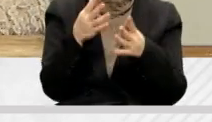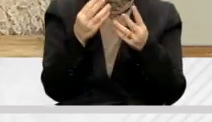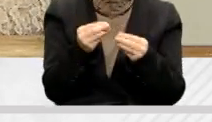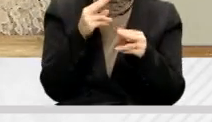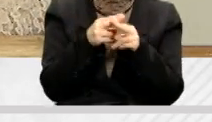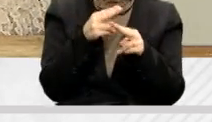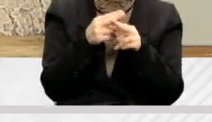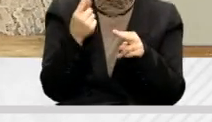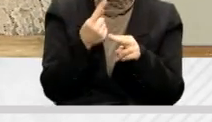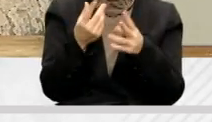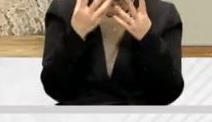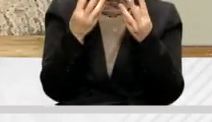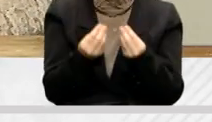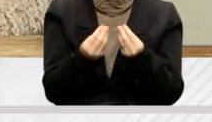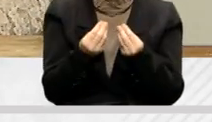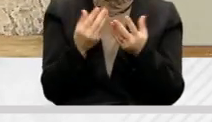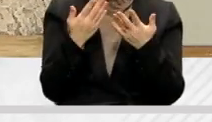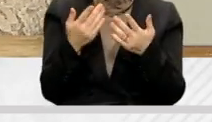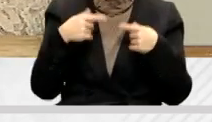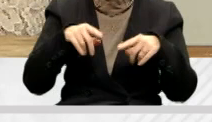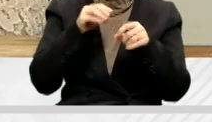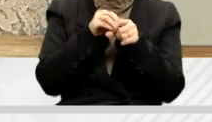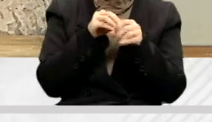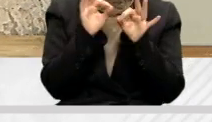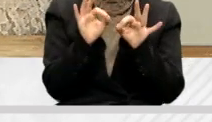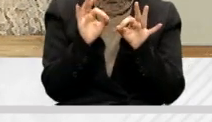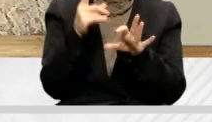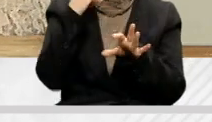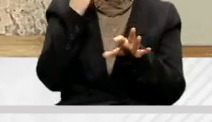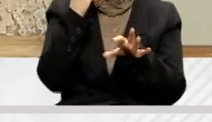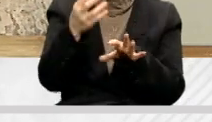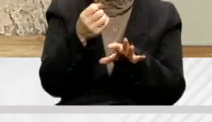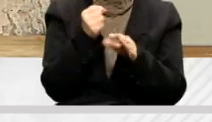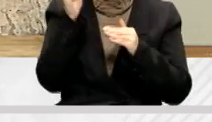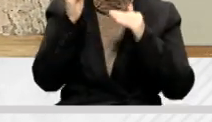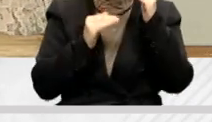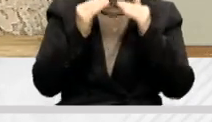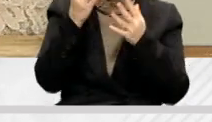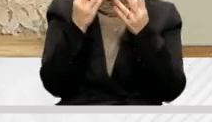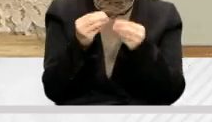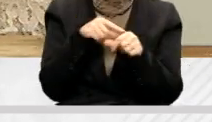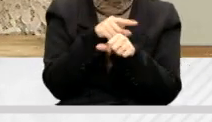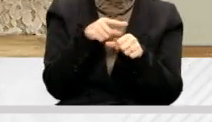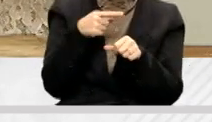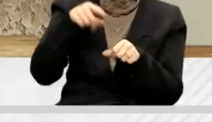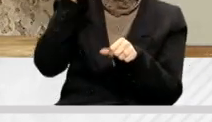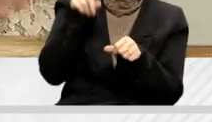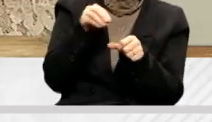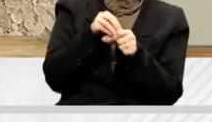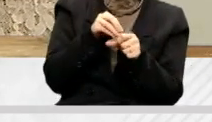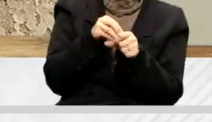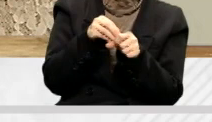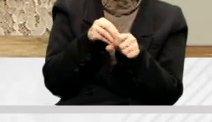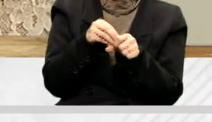sağlıyor. Aynı şey bizim için de geçerli. Dolayısıyla şeker alımını dengede tuttuğumuzda, günlük beslenme rutinimizi